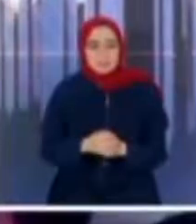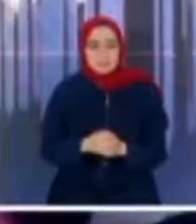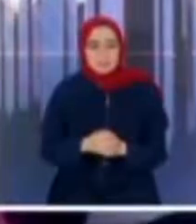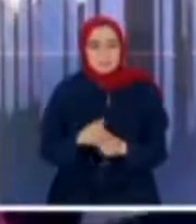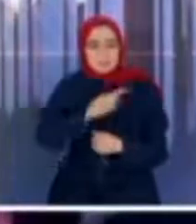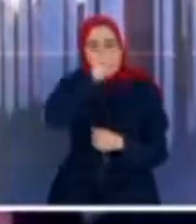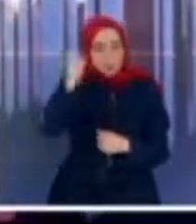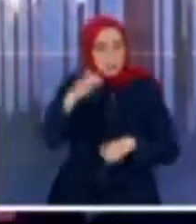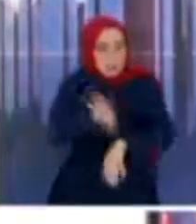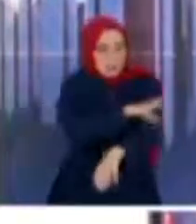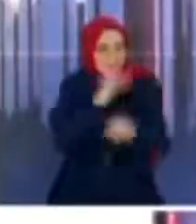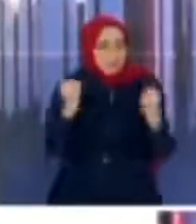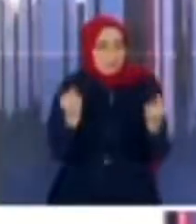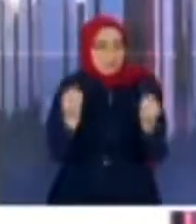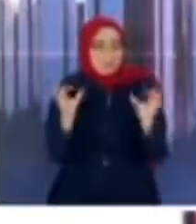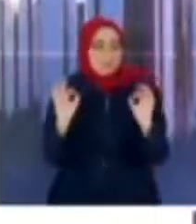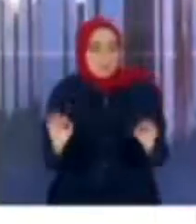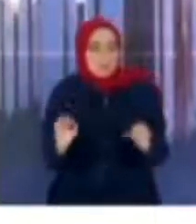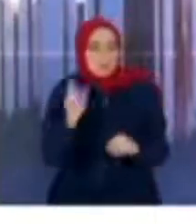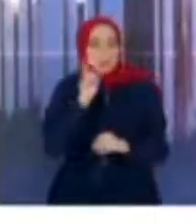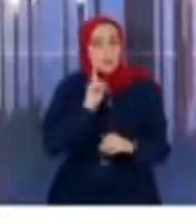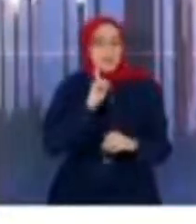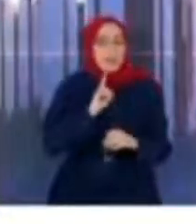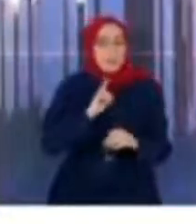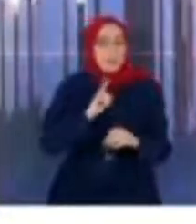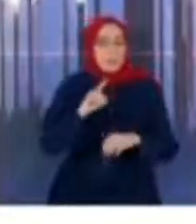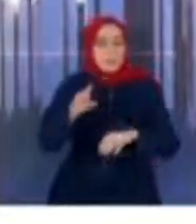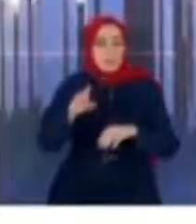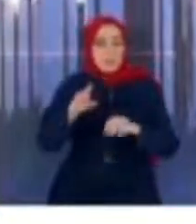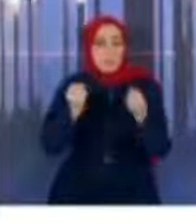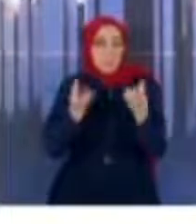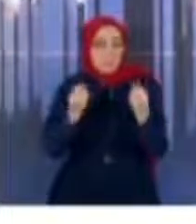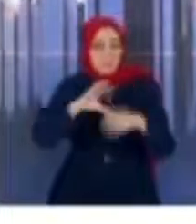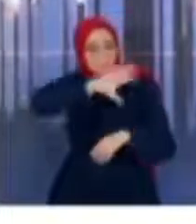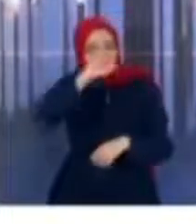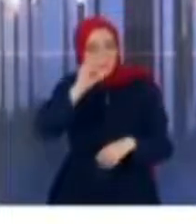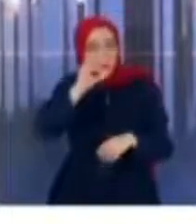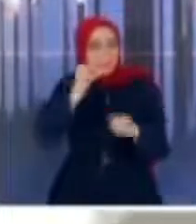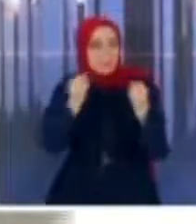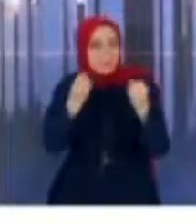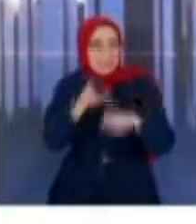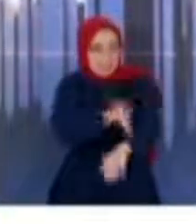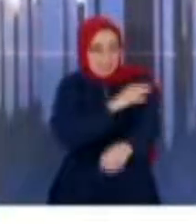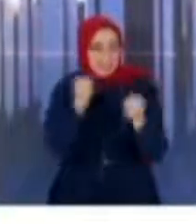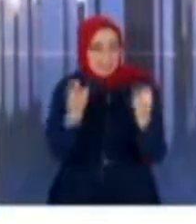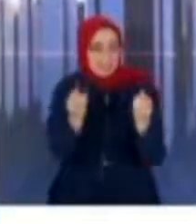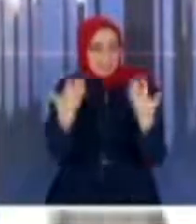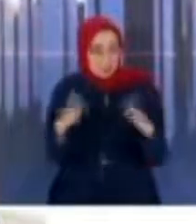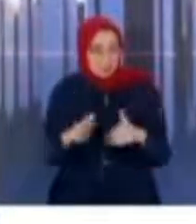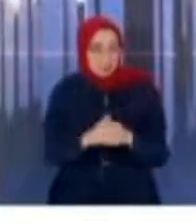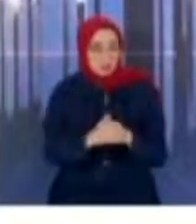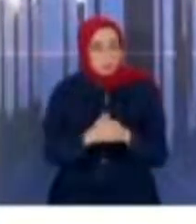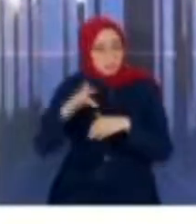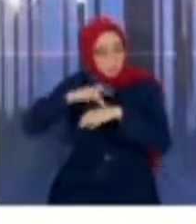خاطر مبروكة قال سألت زملائك على الحملات التحسيسية يمكن اللي هي تستاهل أكثر